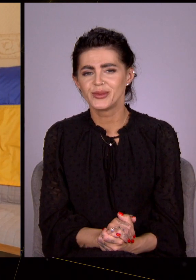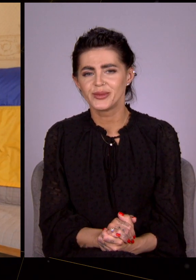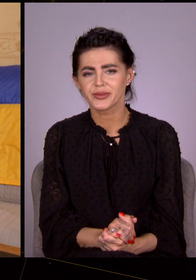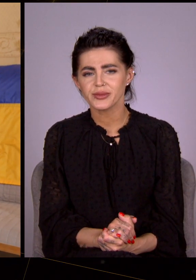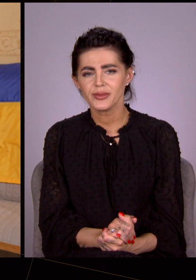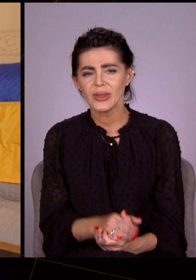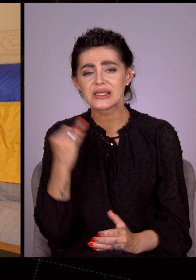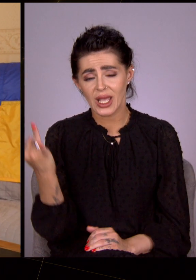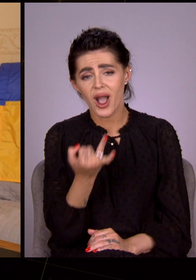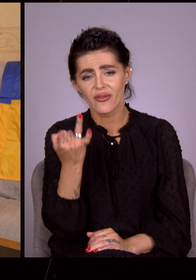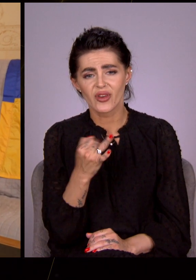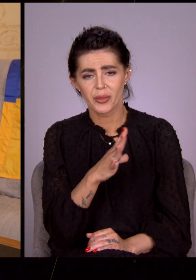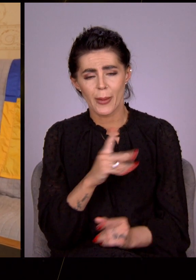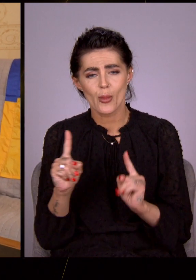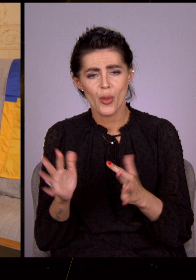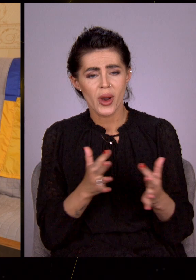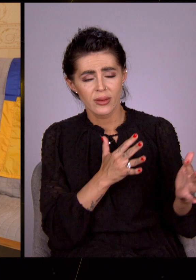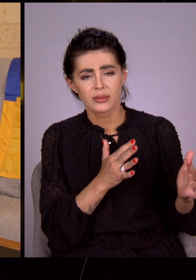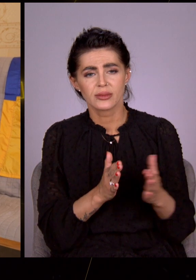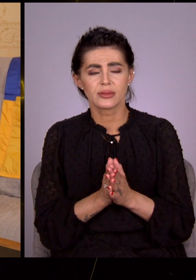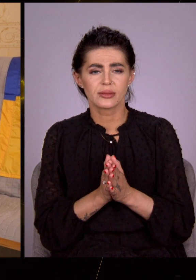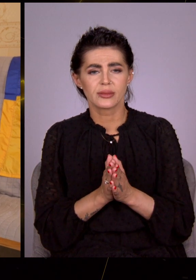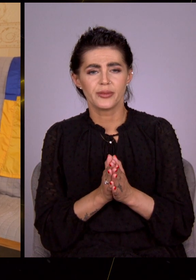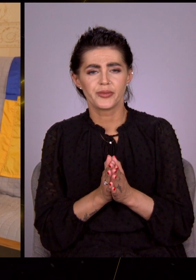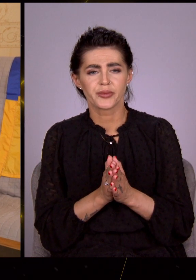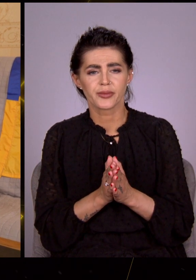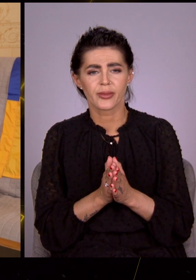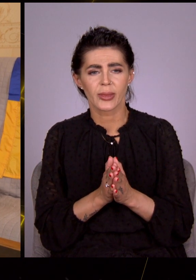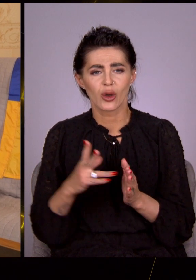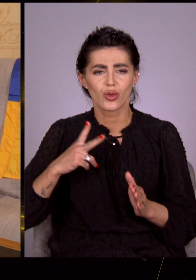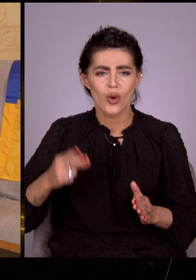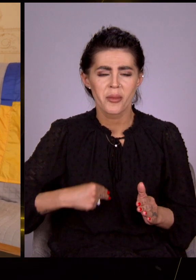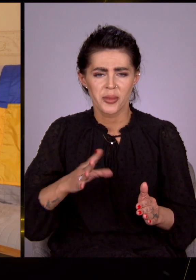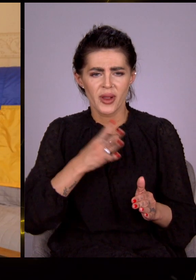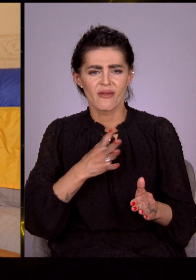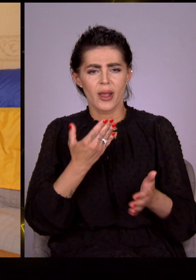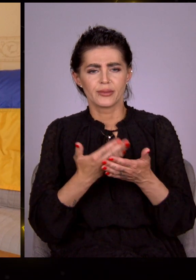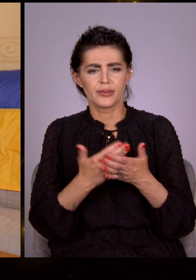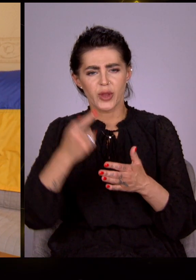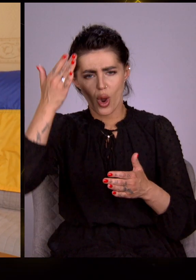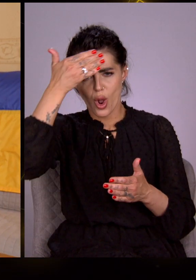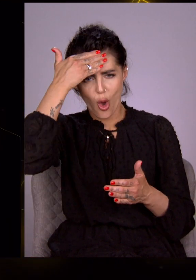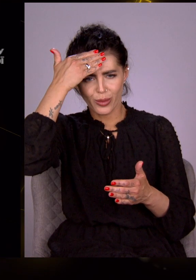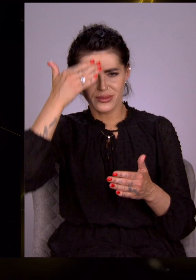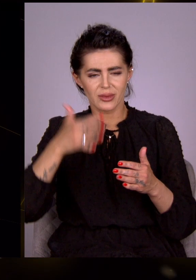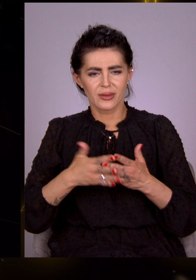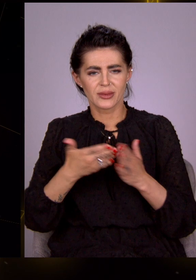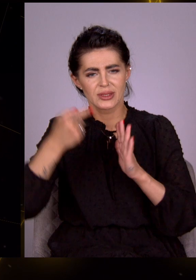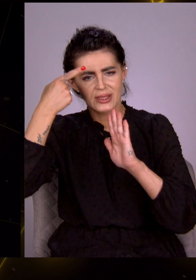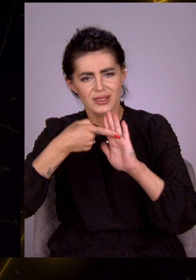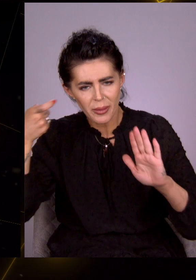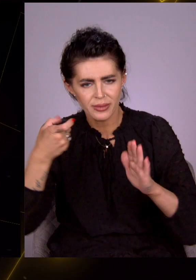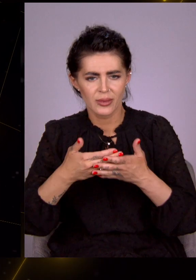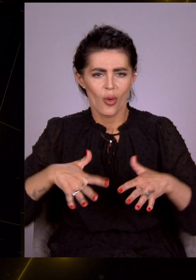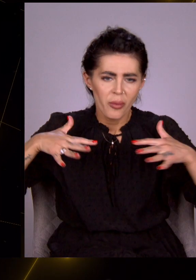Цікаві були моменти, то вони підуть, Іринка прийде з побитим лобом. Де були, так і вони не признаються,